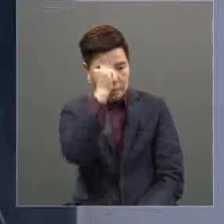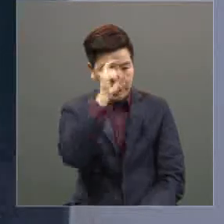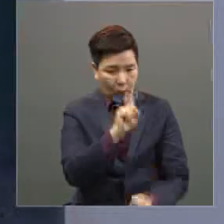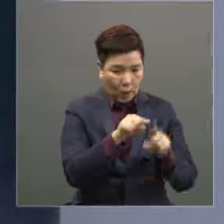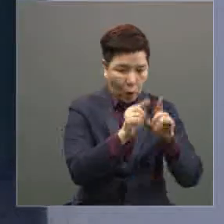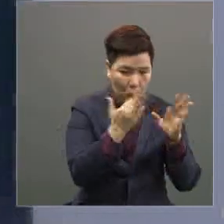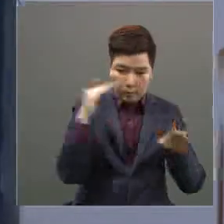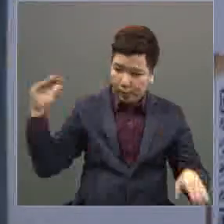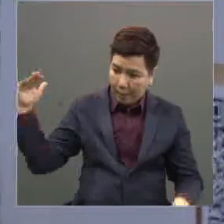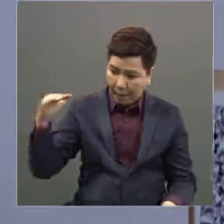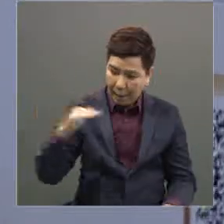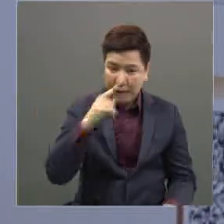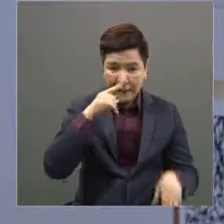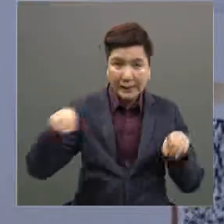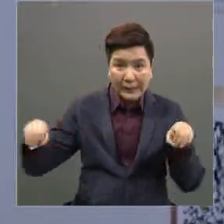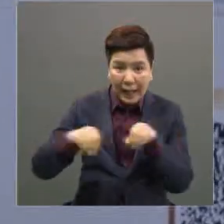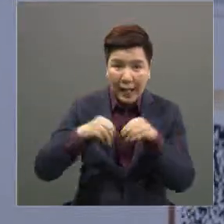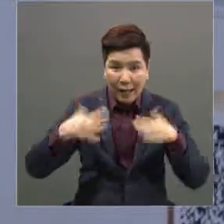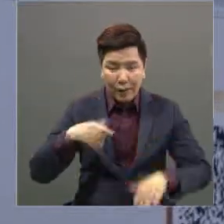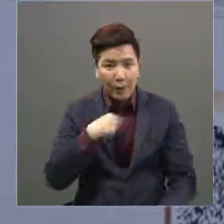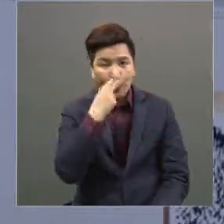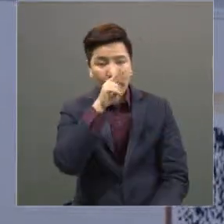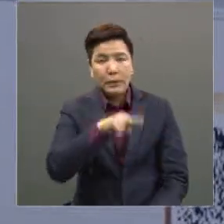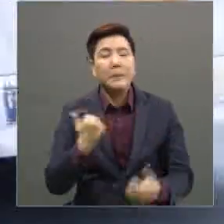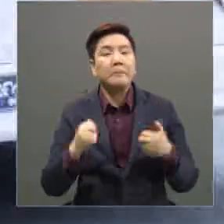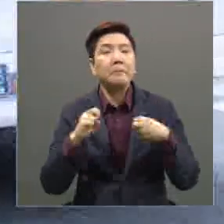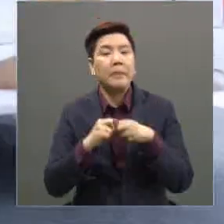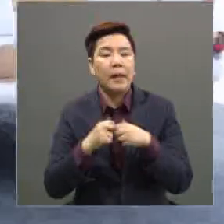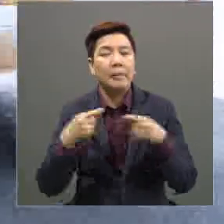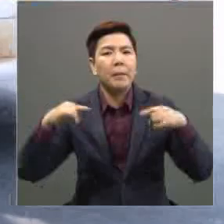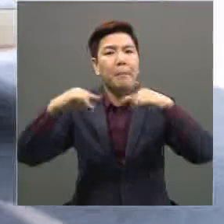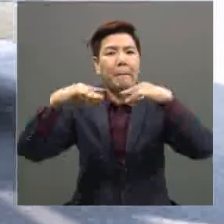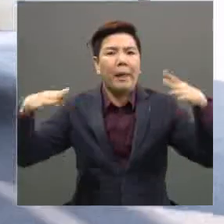ายที่เขารอตอนนี้มันอยู่ตรงไหนแล้วมันใกล้จะมาหรือยังแต่ปัญหาทุกวันนี้มันไม่ตร